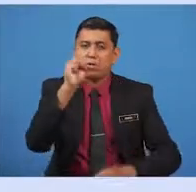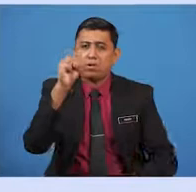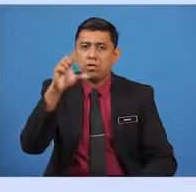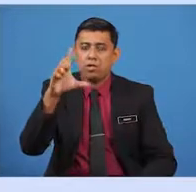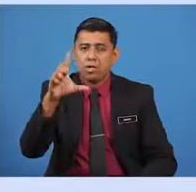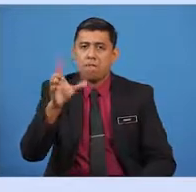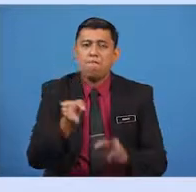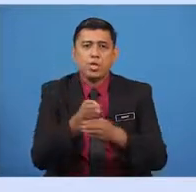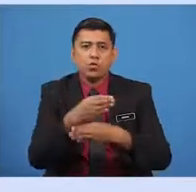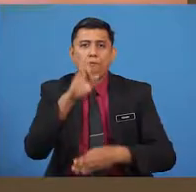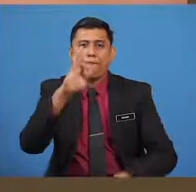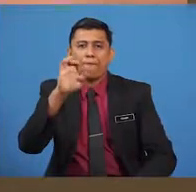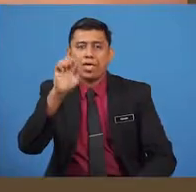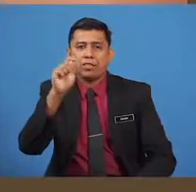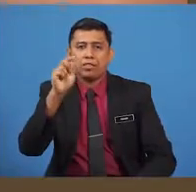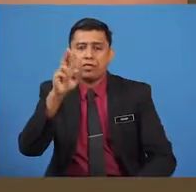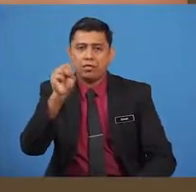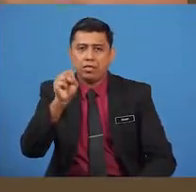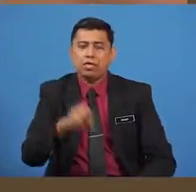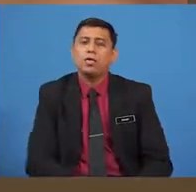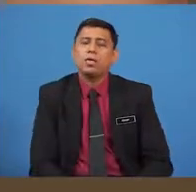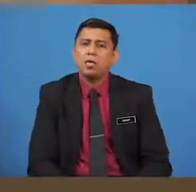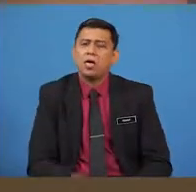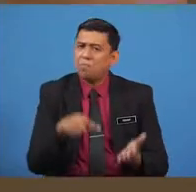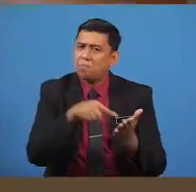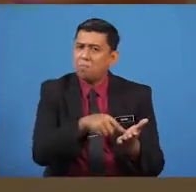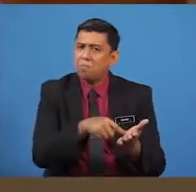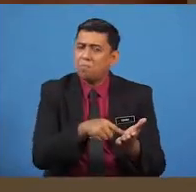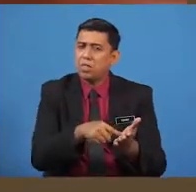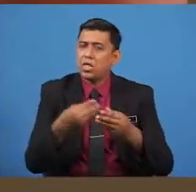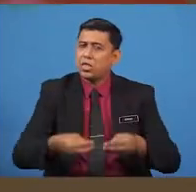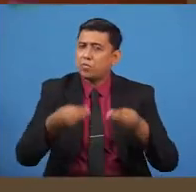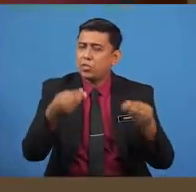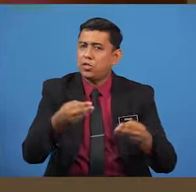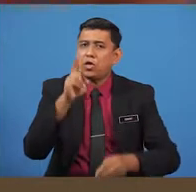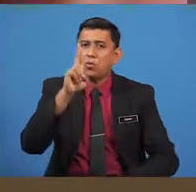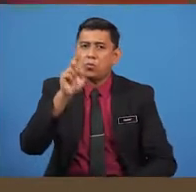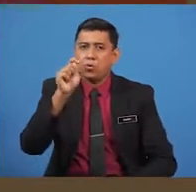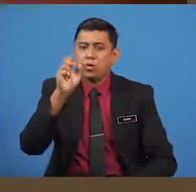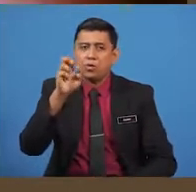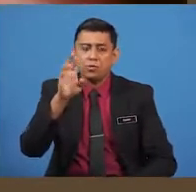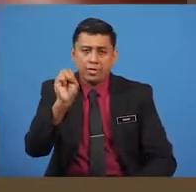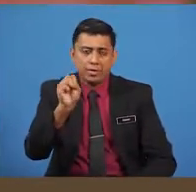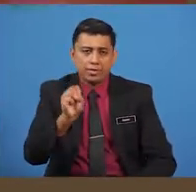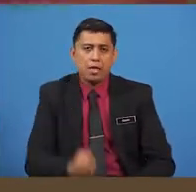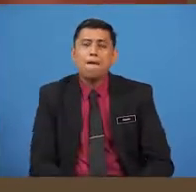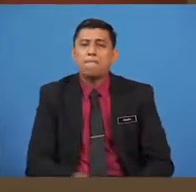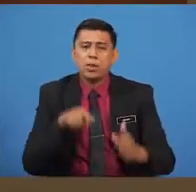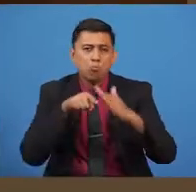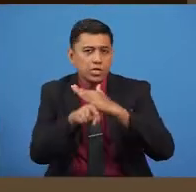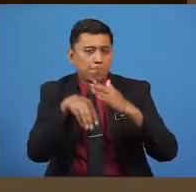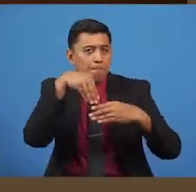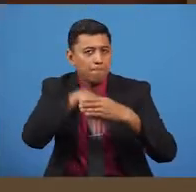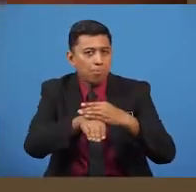membentuk fetus. Blastocista ini akan tiba di uterus dan mula menebusi masuk